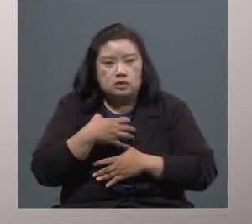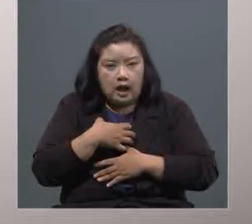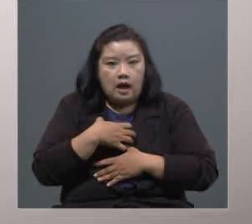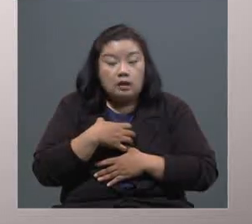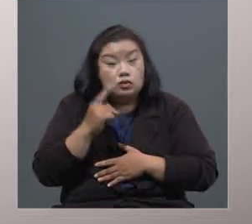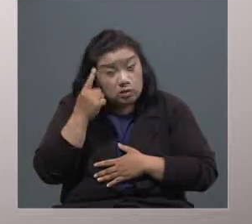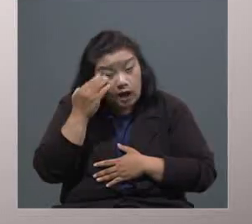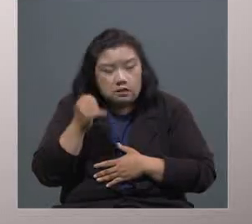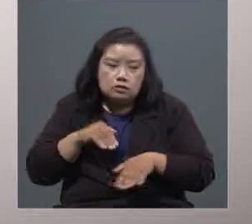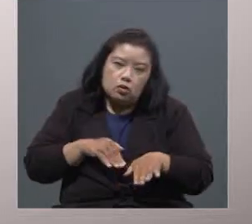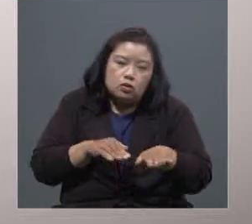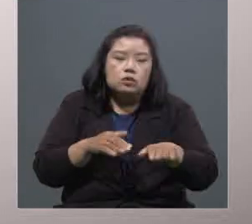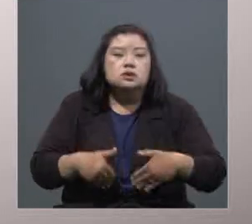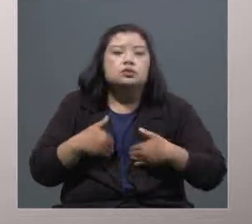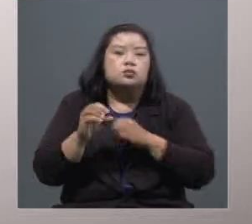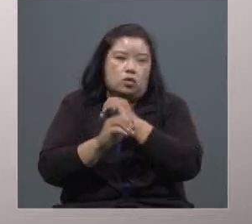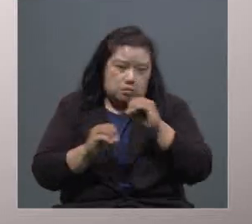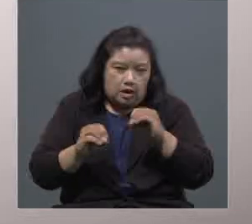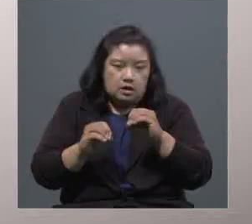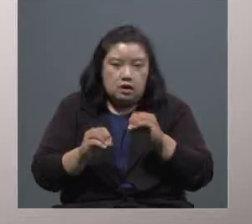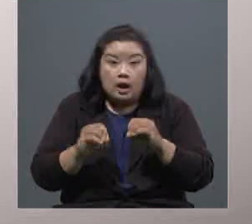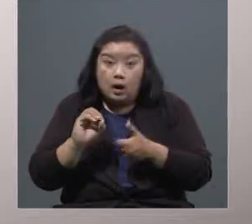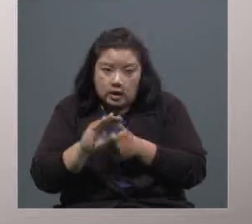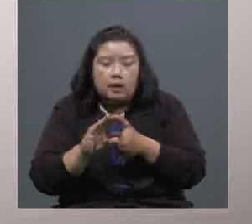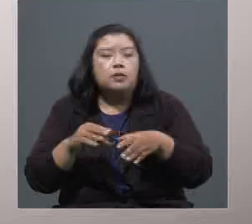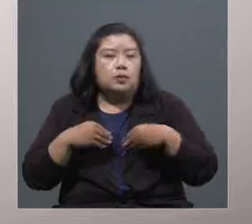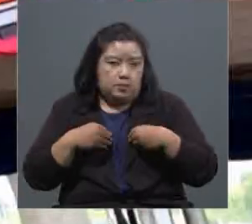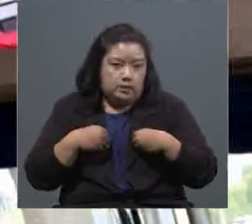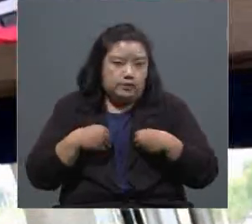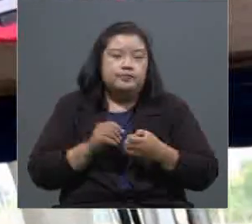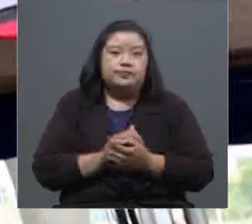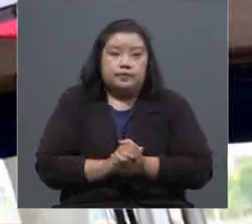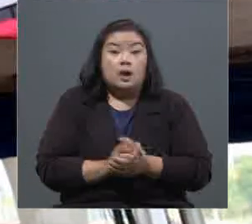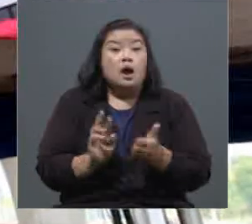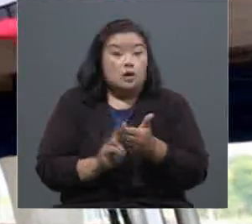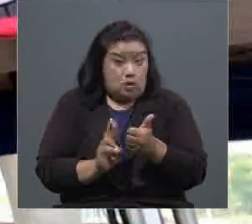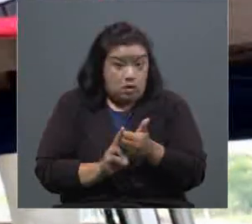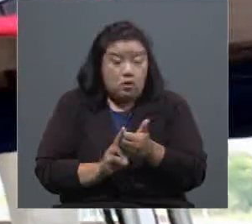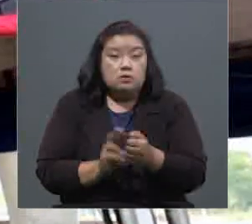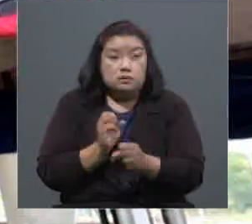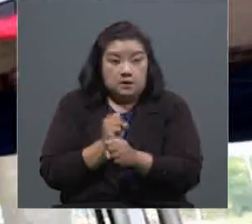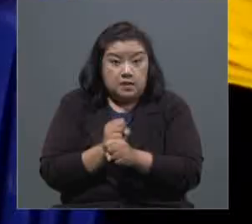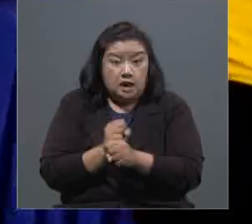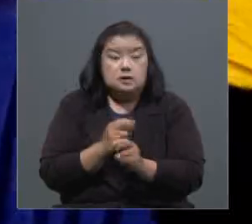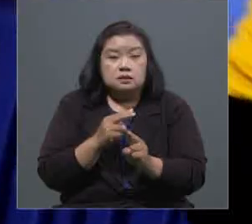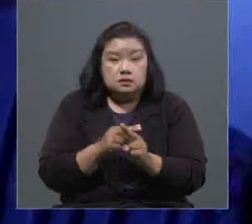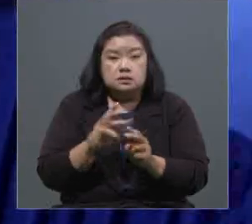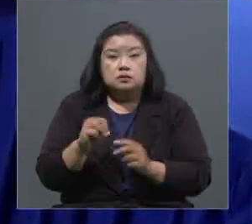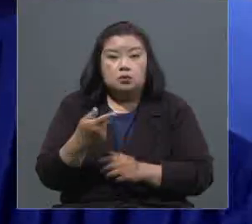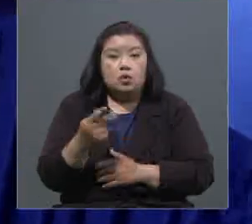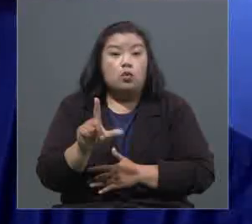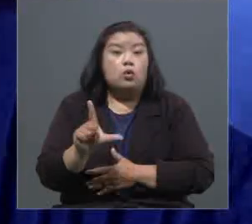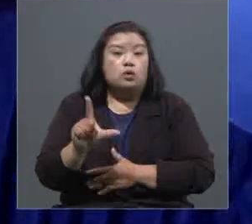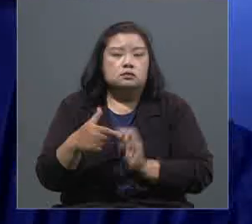ปลอดภัยแล้วก็ปฏิบัติตามคำแนะนำของเจ้าหน้าที่อย่างเคร่งครัดนะคะทางรองปลัดสำนักนายกรัฐมนตรีนายมงคลชัยสมอุดร